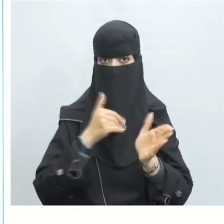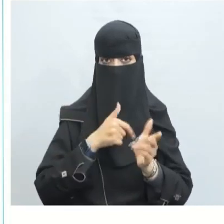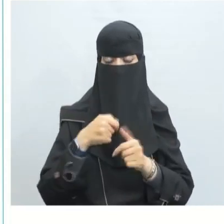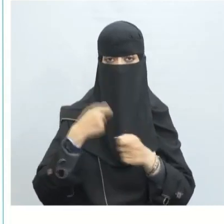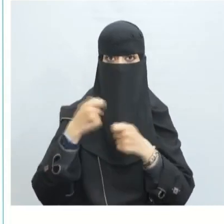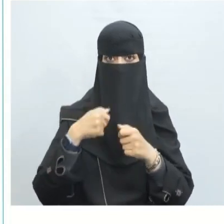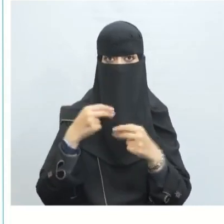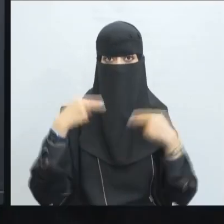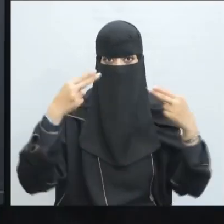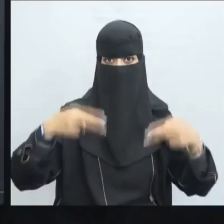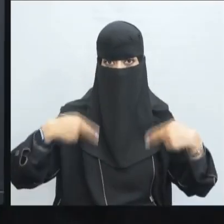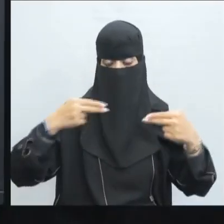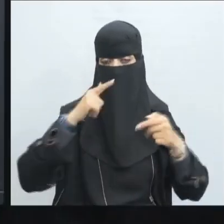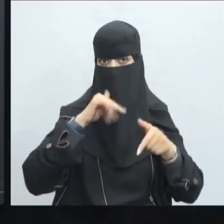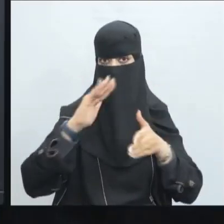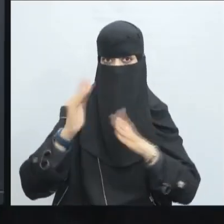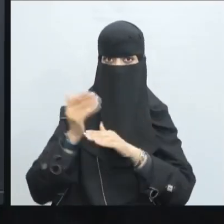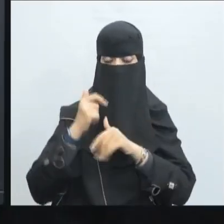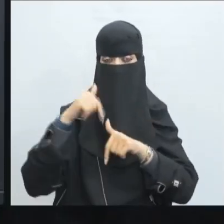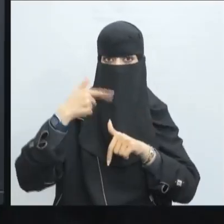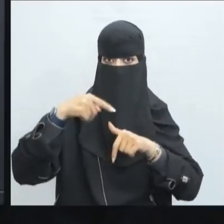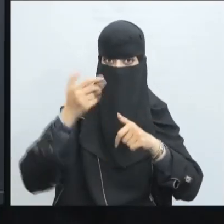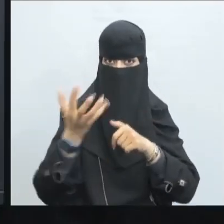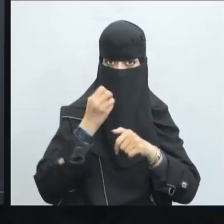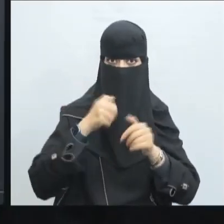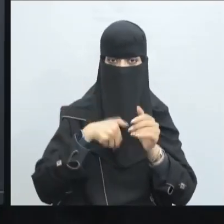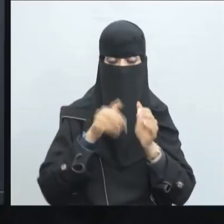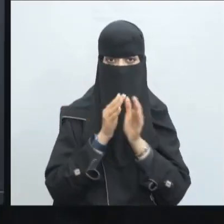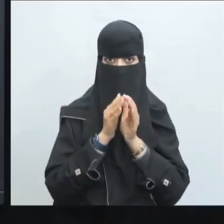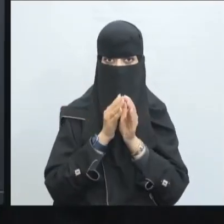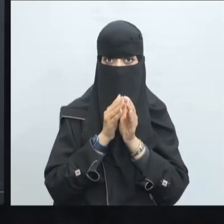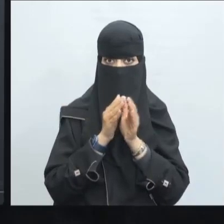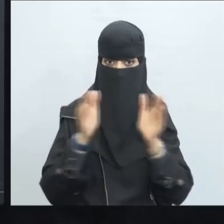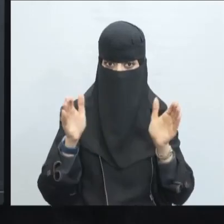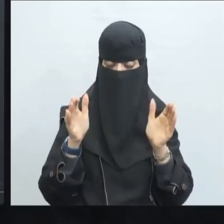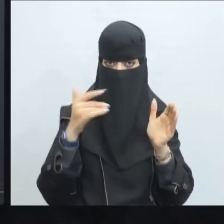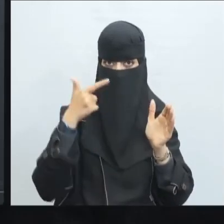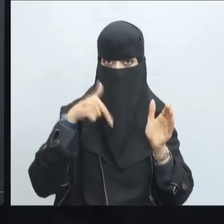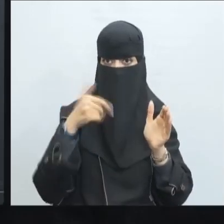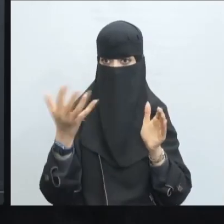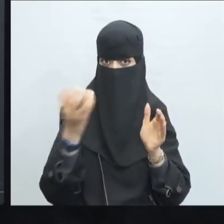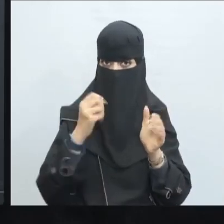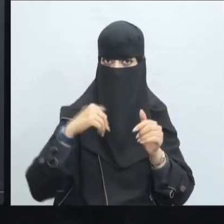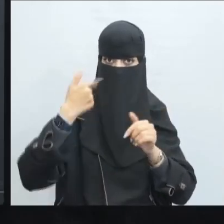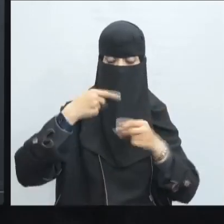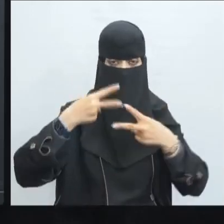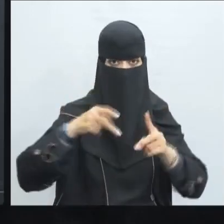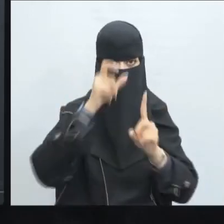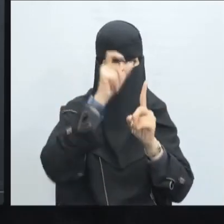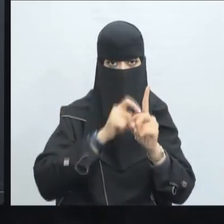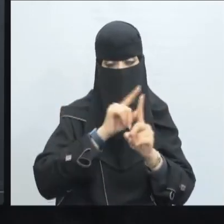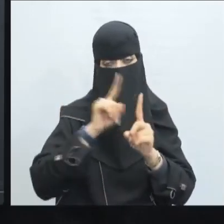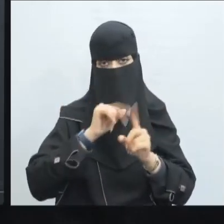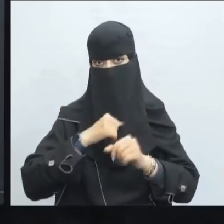السوق وبالتالي اذا يعطينا حجم الايرادات التي ستاتي وبالتالي يبدا الشخص او لا